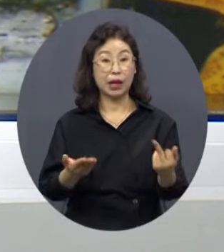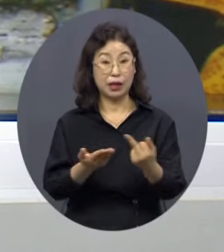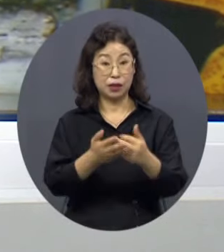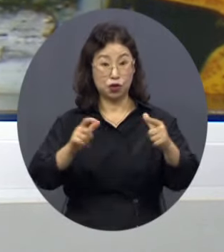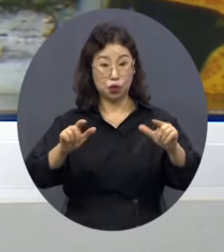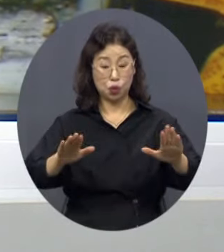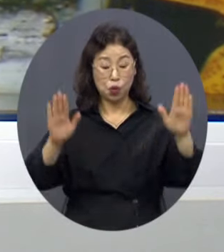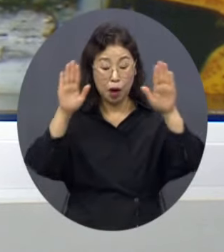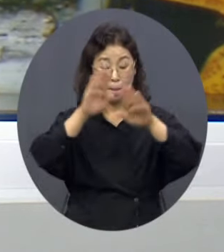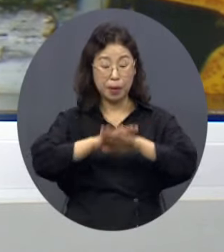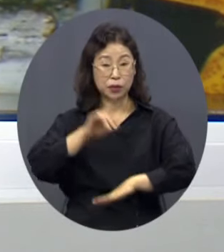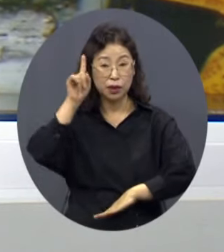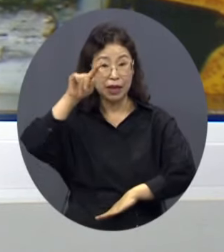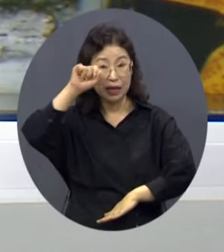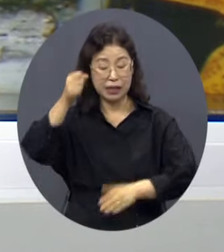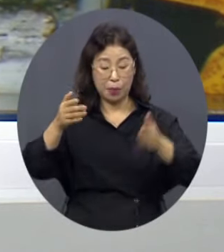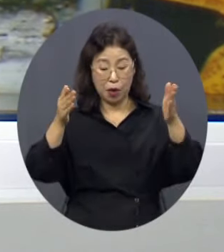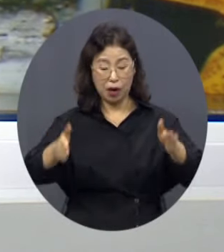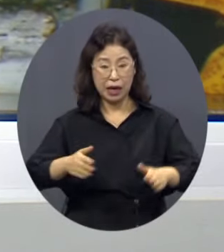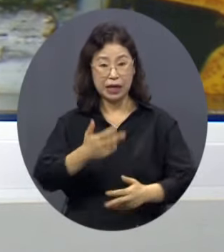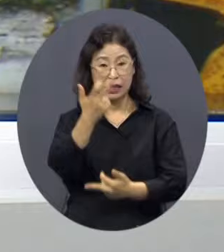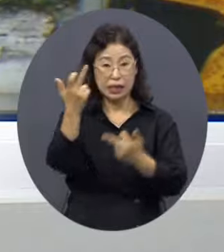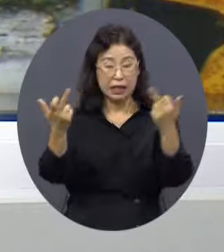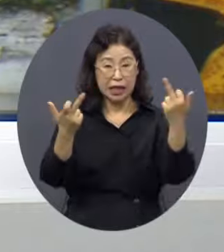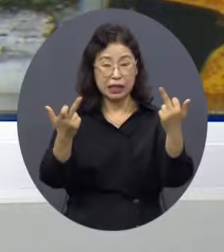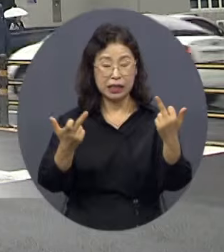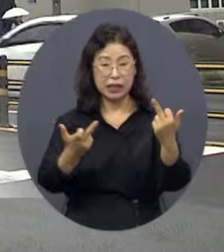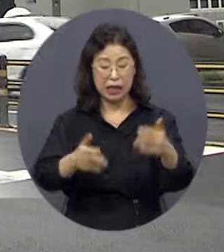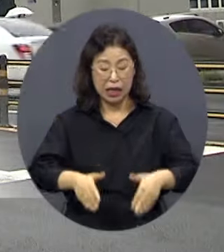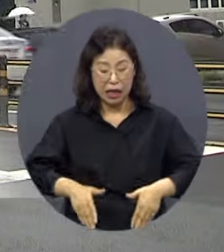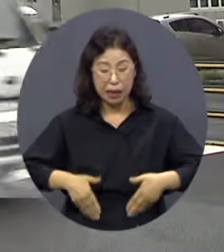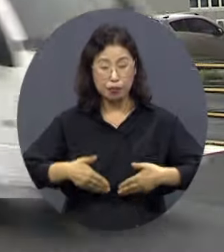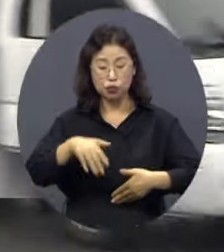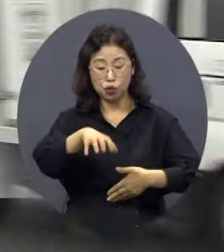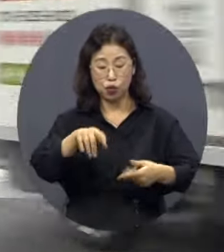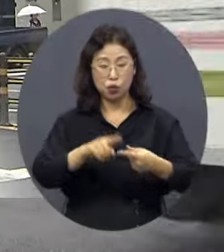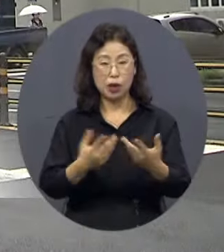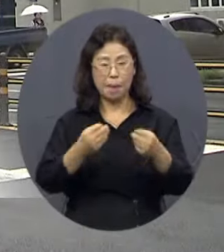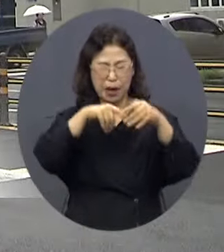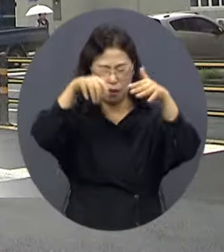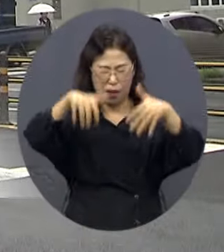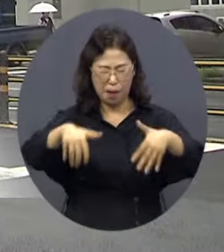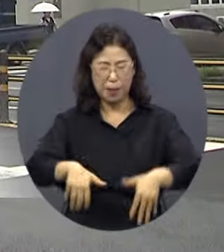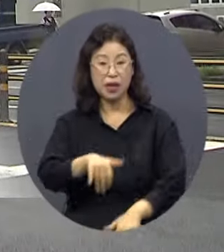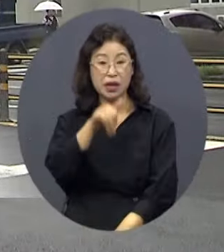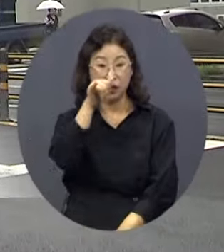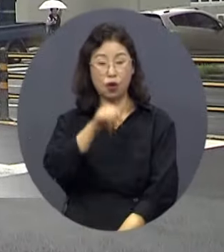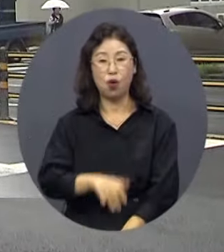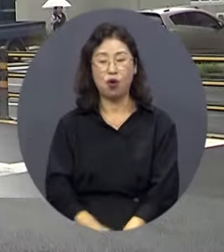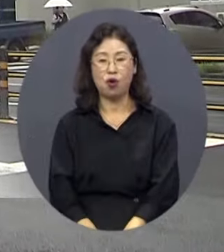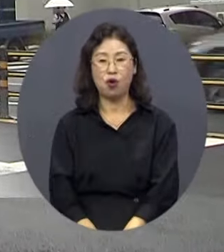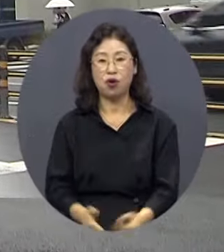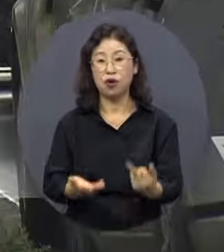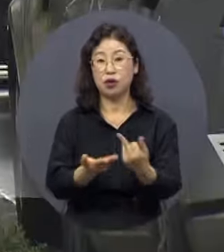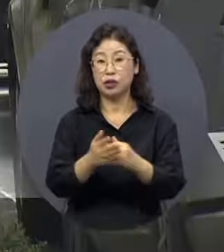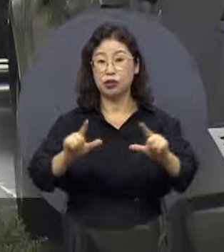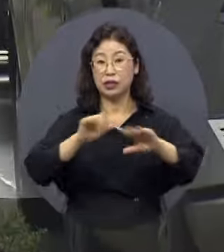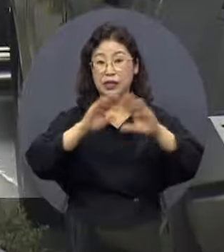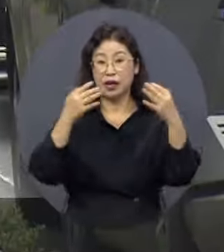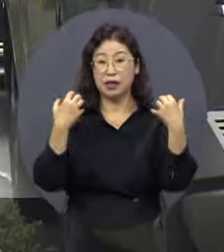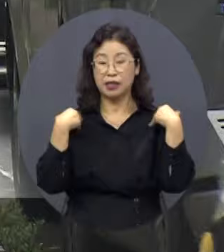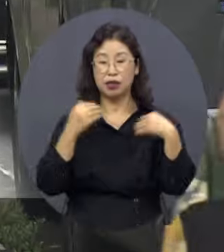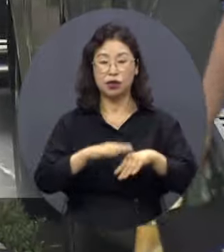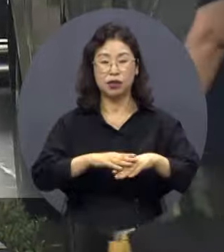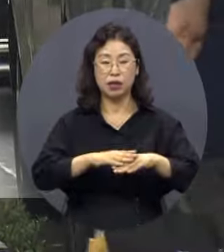제주는 오늘 밤부터 내일 새벽 사이에 산지와 남부 중산간을 중심으로 많은 비가 예상됩니다.